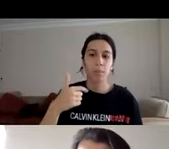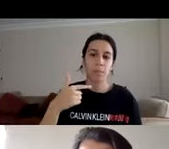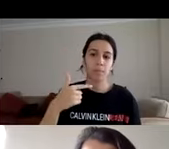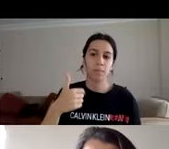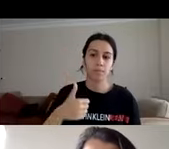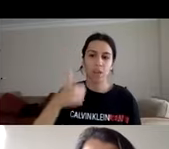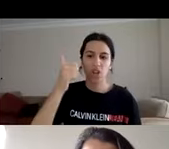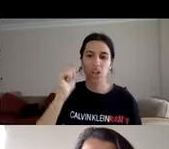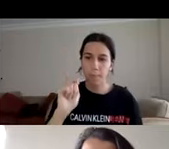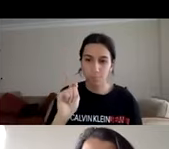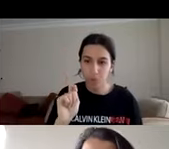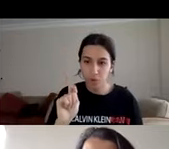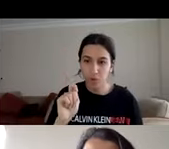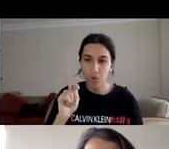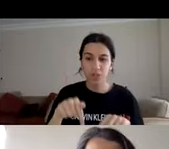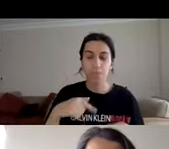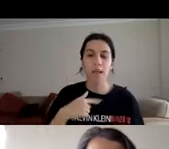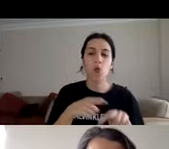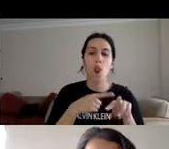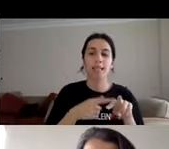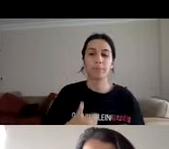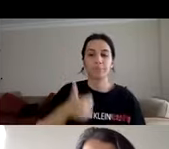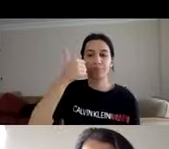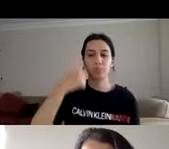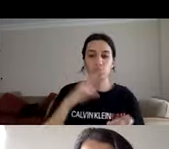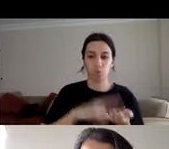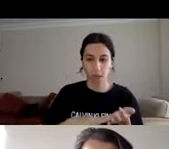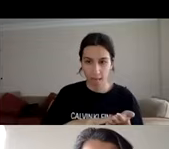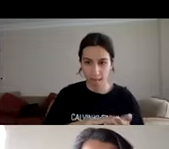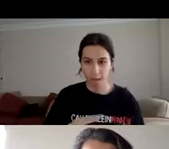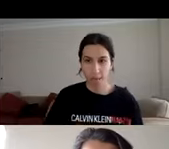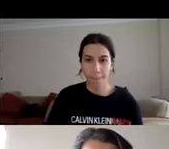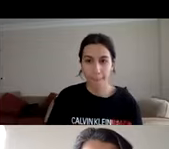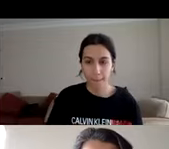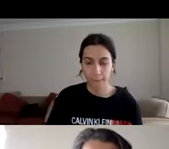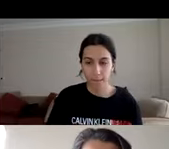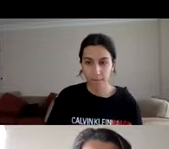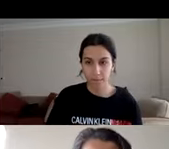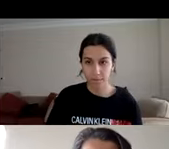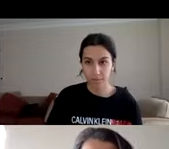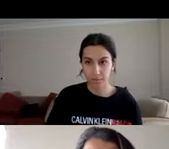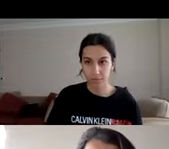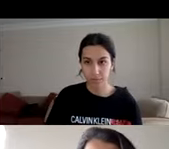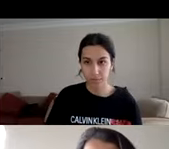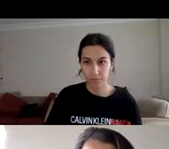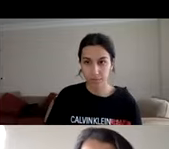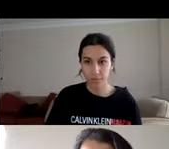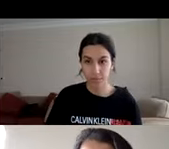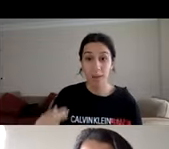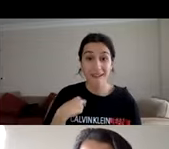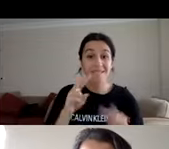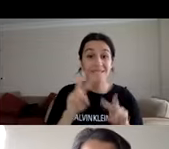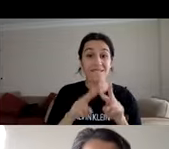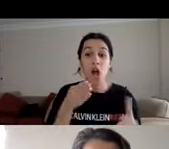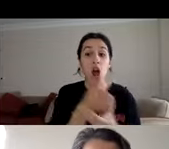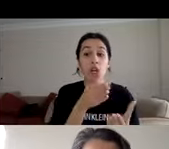süredir. Şimdi yönetim kurulu üyesiyim. Biraz ekosistemin sağlıklı iletişimini de sağlamaya çalışıyoruz. Benim peki web